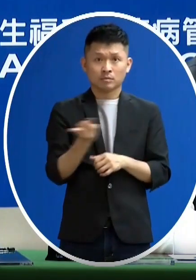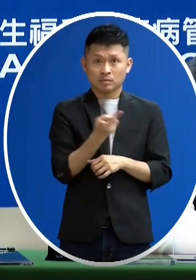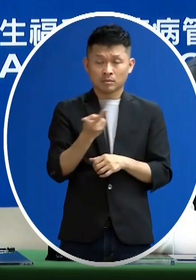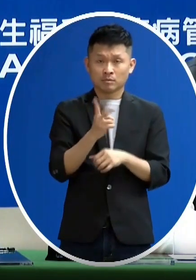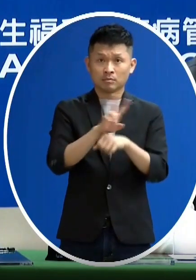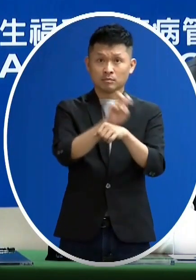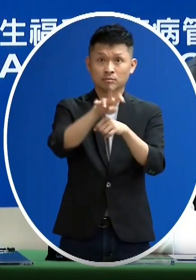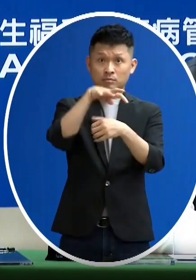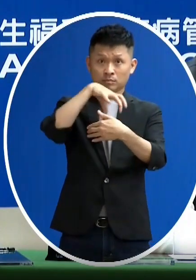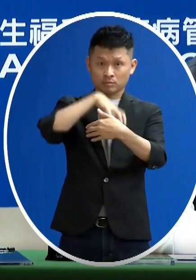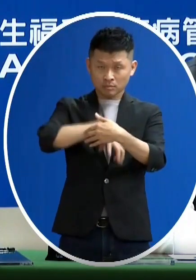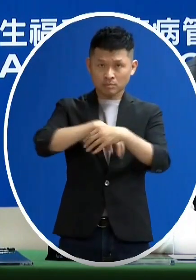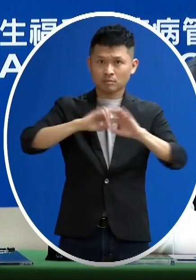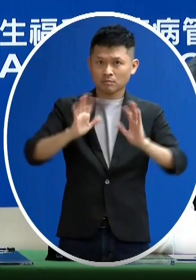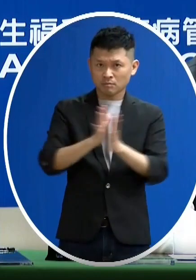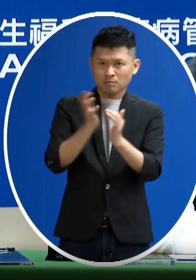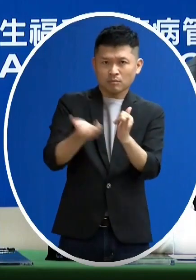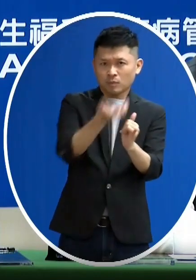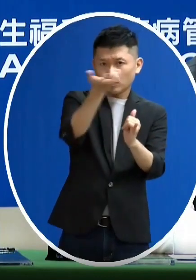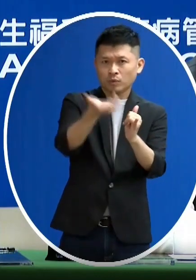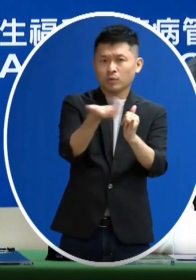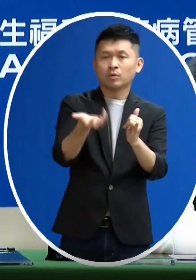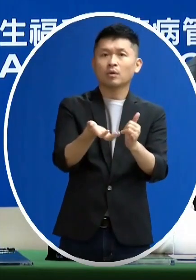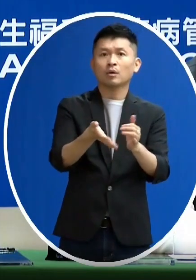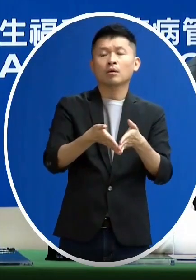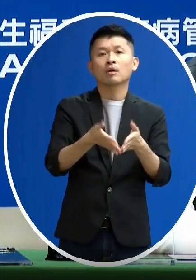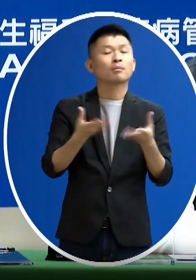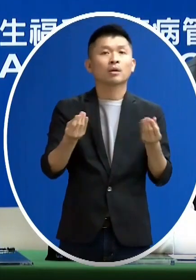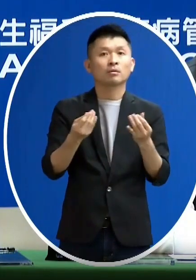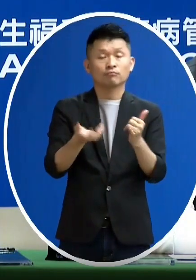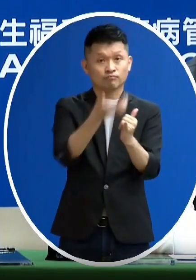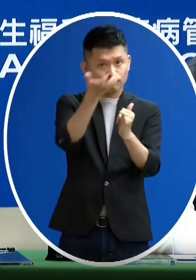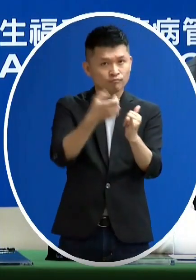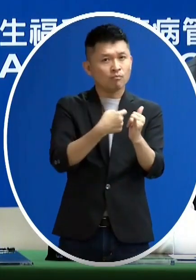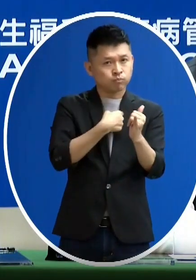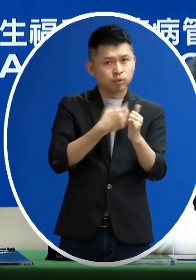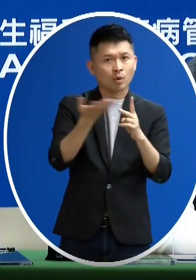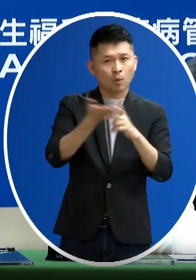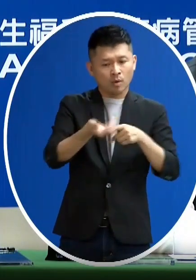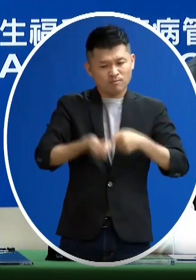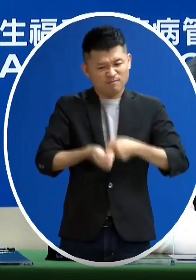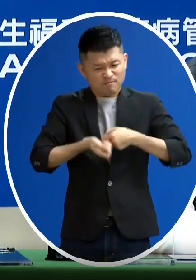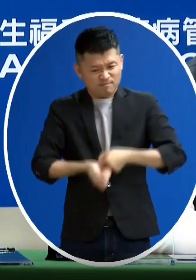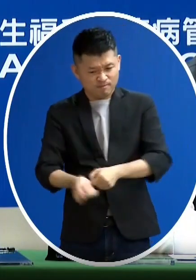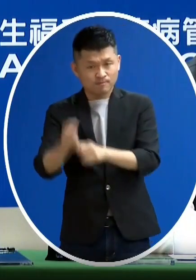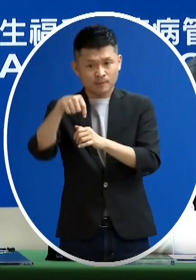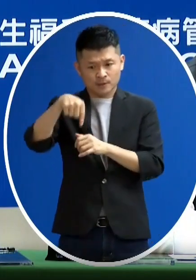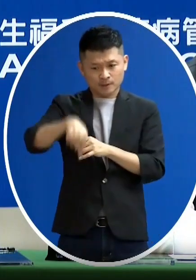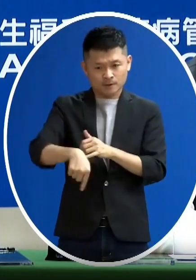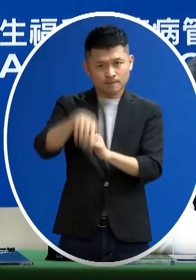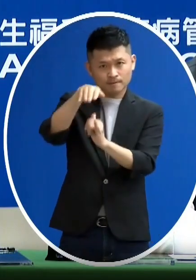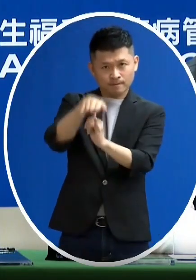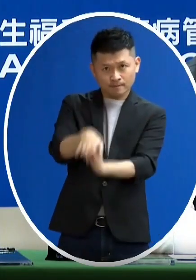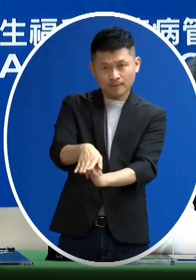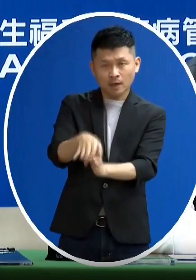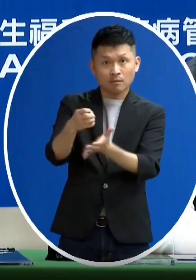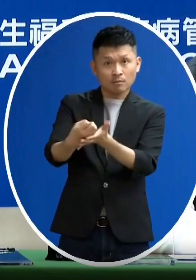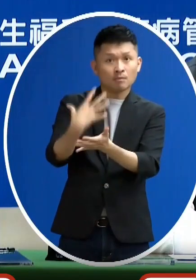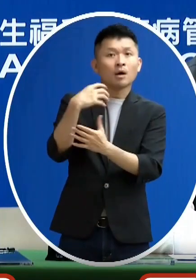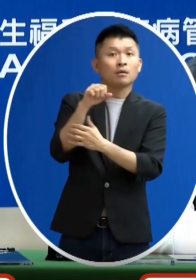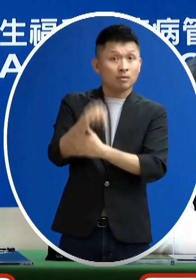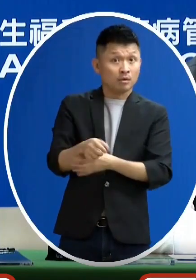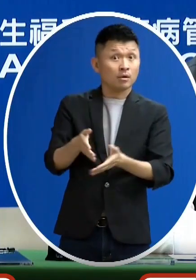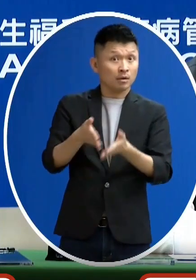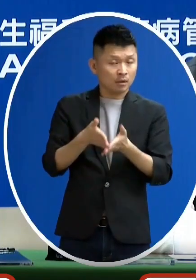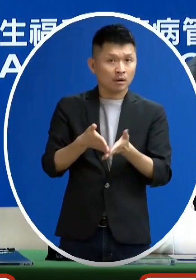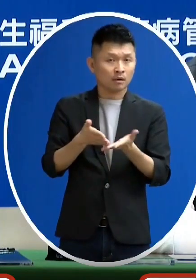24小时里面去处理。去火化是要求要火化或深埋，要报告要报准。好，所以这里面大家还是